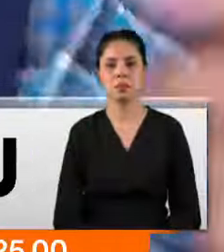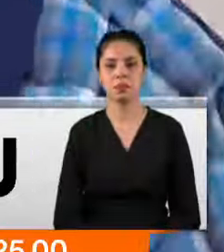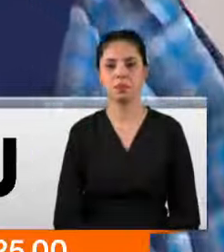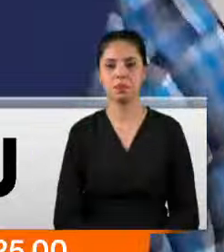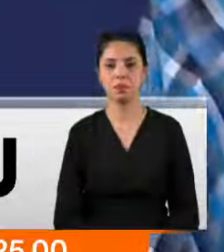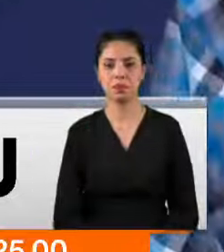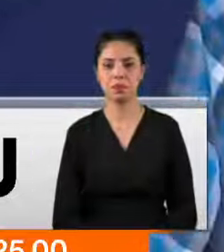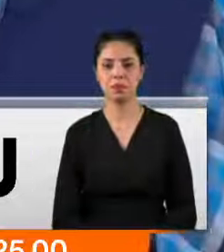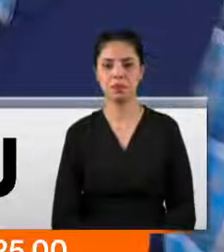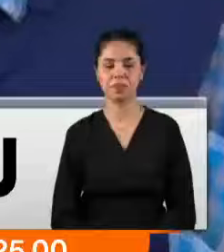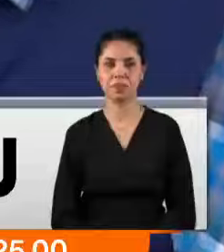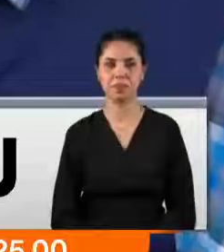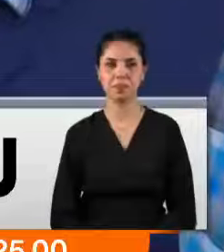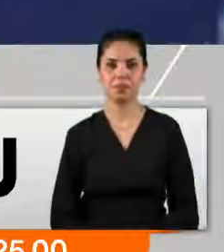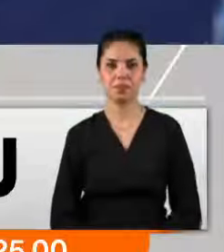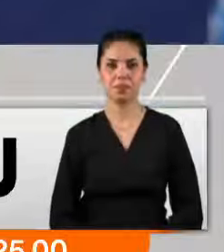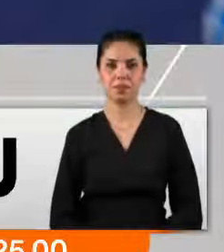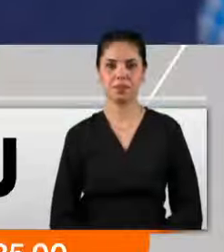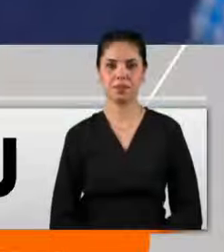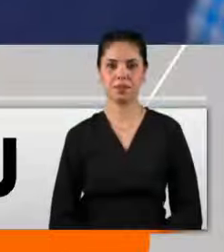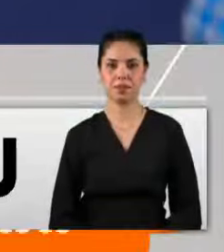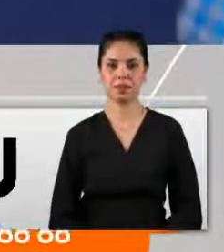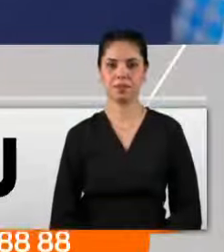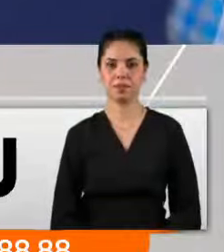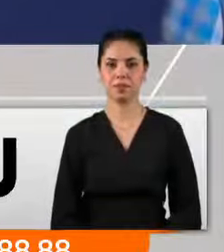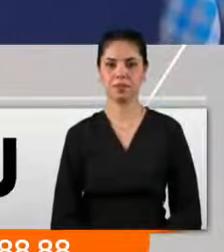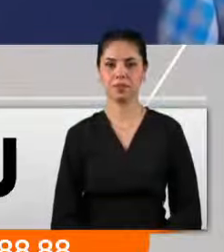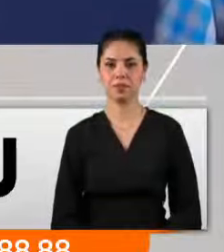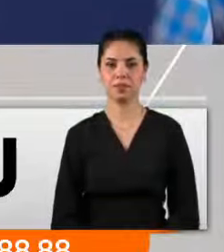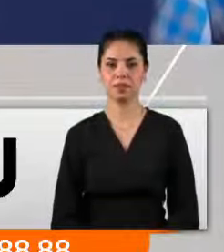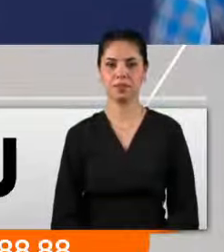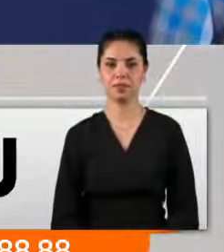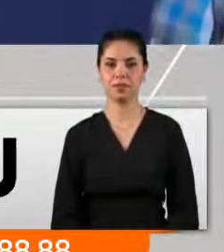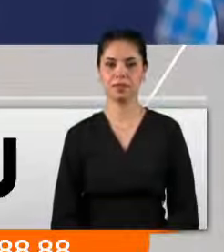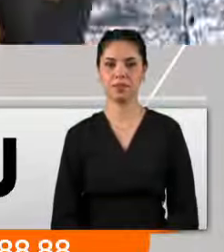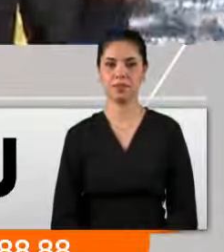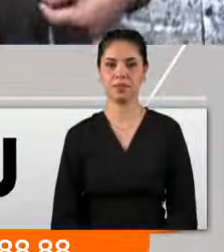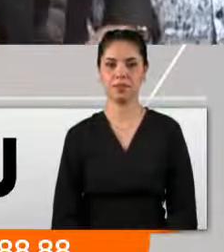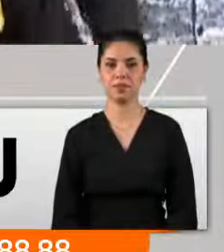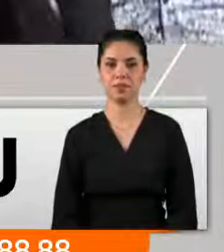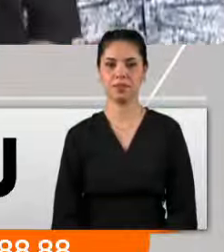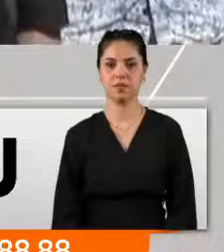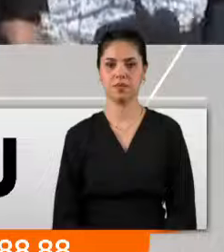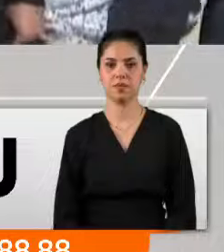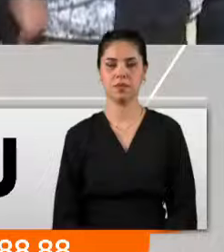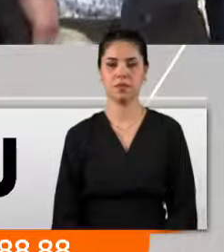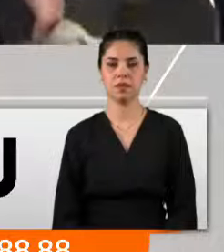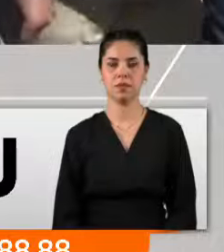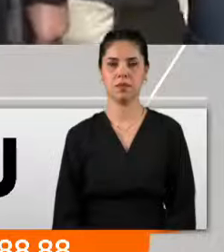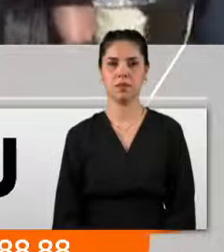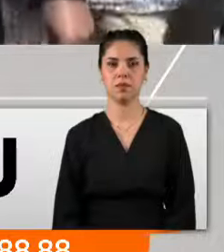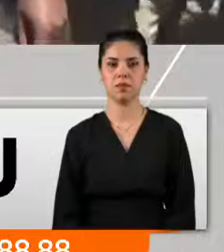yerde, İzmir gibi bir yerde AK Parti'nin %100 kazanacak noktaya geldiği bir yerde adeta kazanmasın